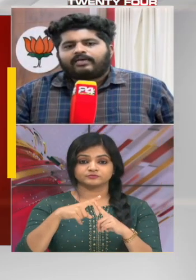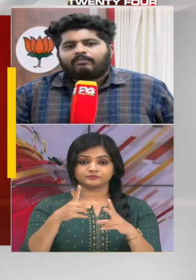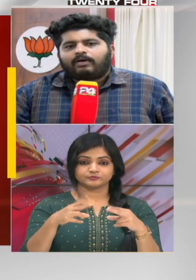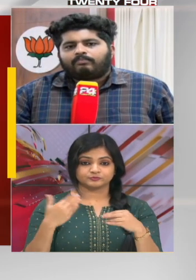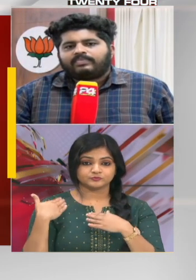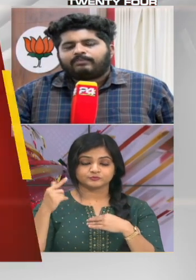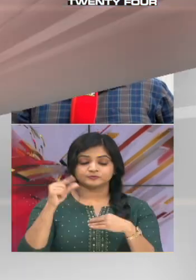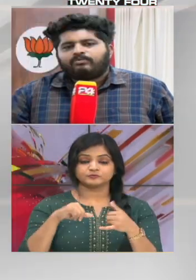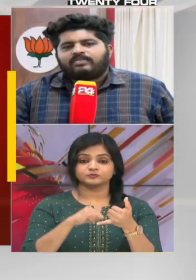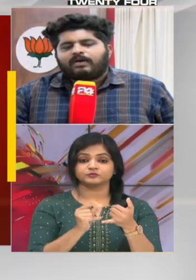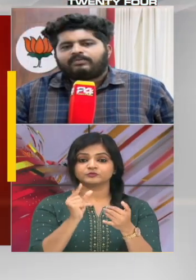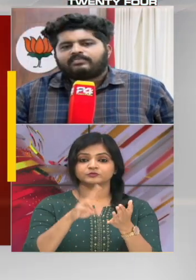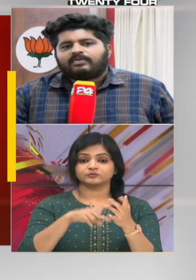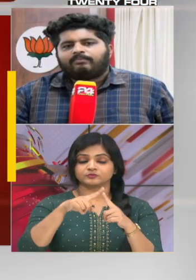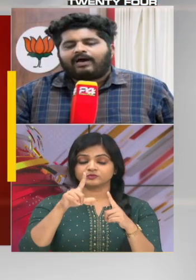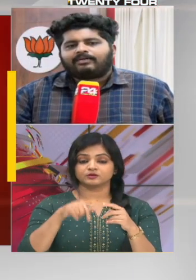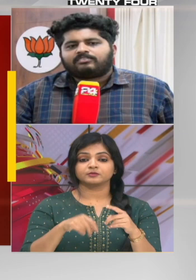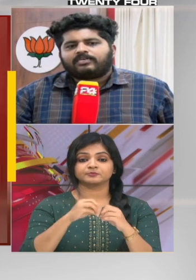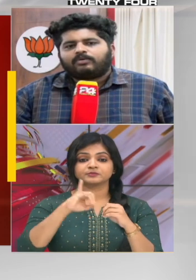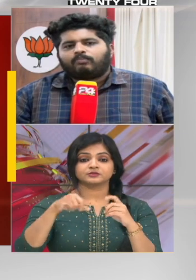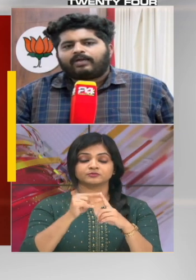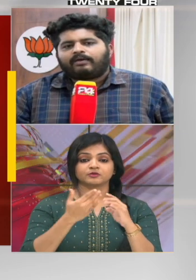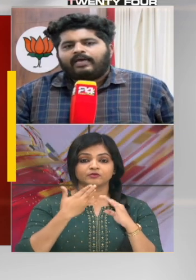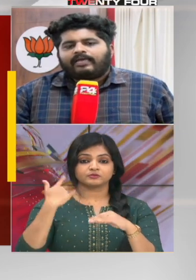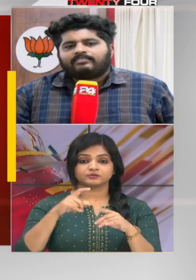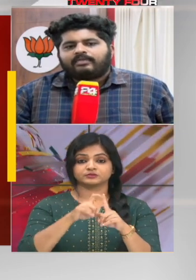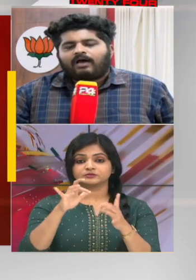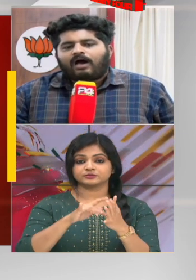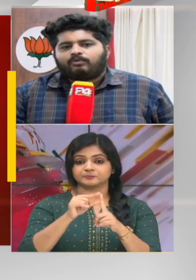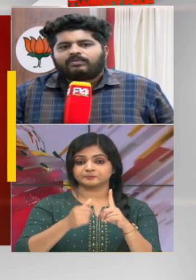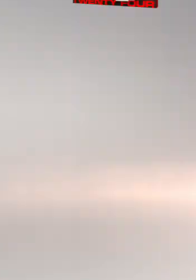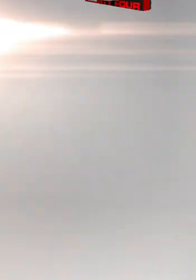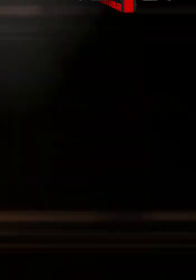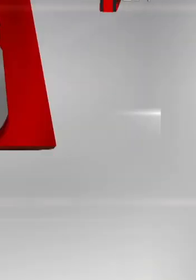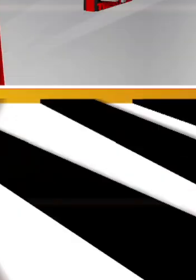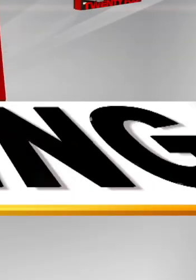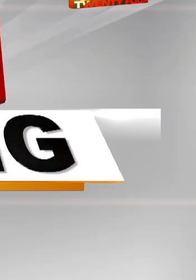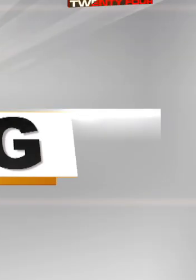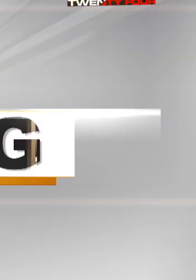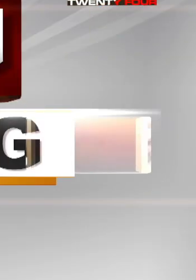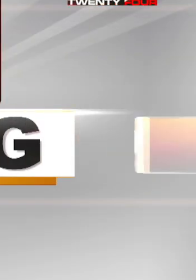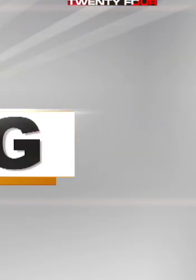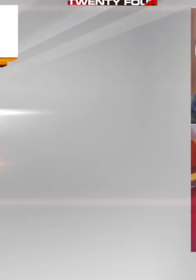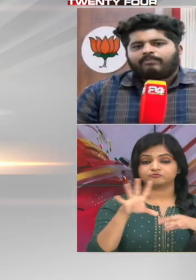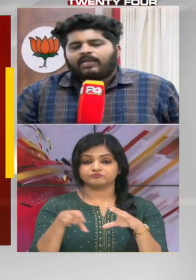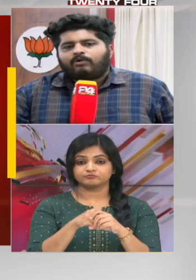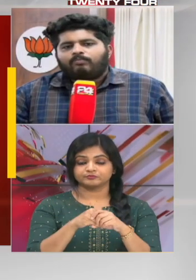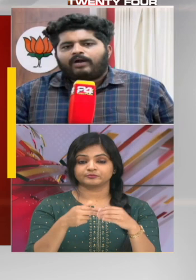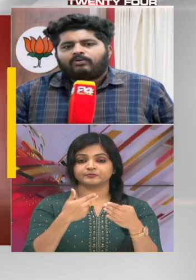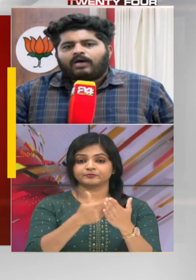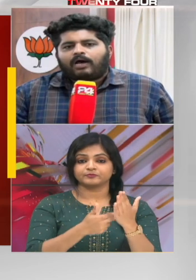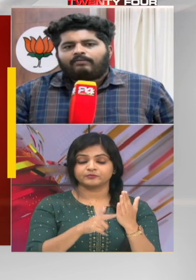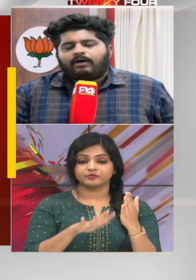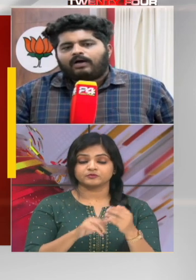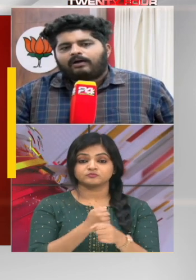നായിക്ക്, BJP മുൻ ജില്ലാ പ്രസിഡന്റ് ബാലകൃഷ്ണ ഷെട്ടി ഉൾപ്പെടെ കേസിൽ 6 പ്രതികളാണ് ഉള്ളത്. ജാമ്യമില്ലാ